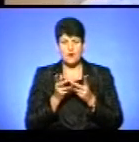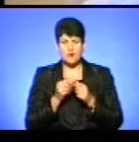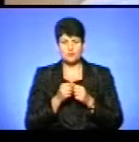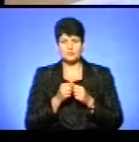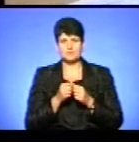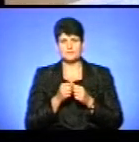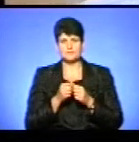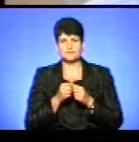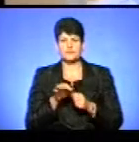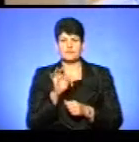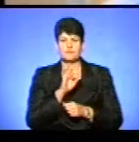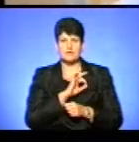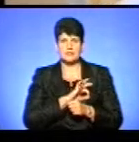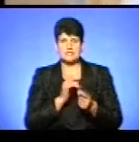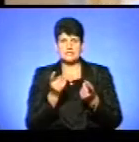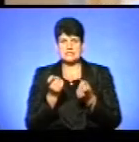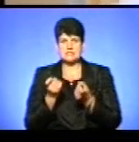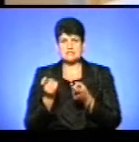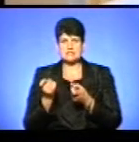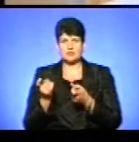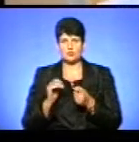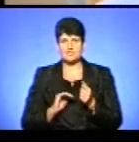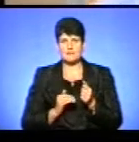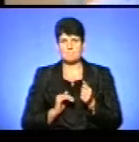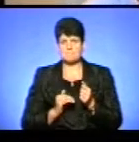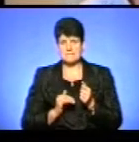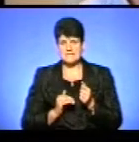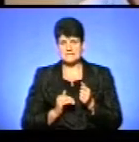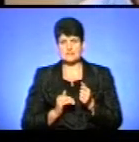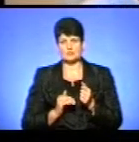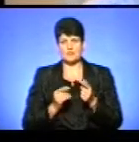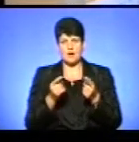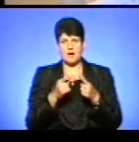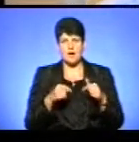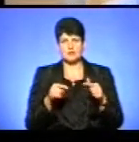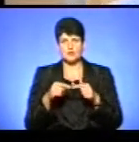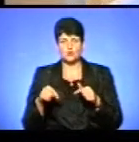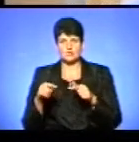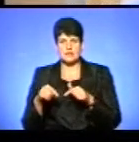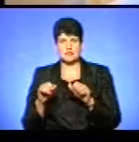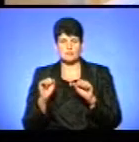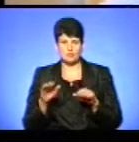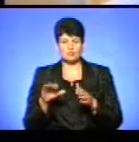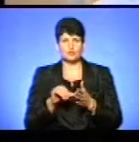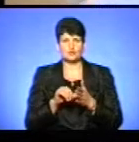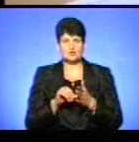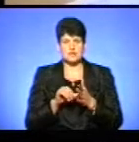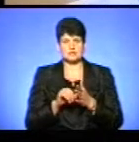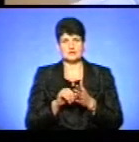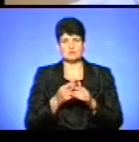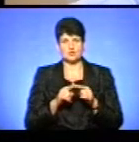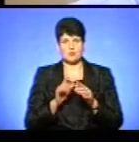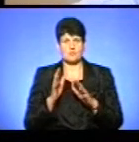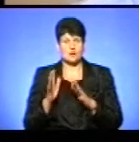якраз вигідності залучення бізнесу, залучення галузей, які можуть бути учасниками цього індустріального парку. І